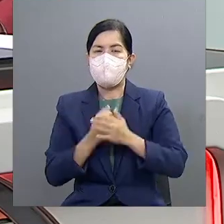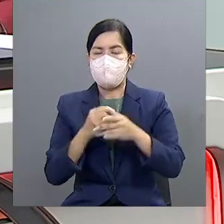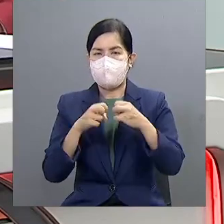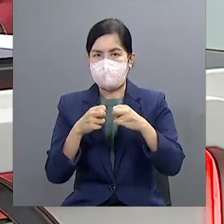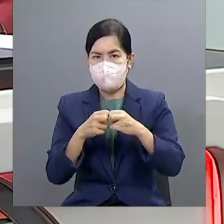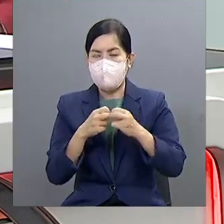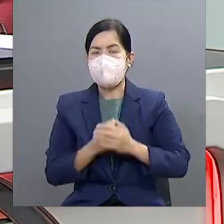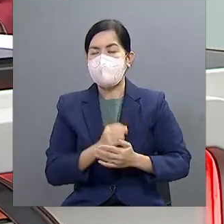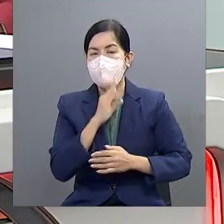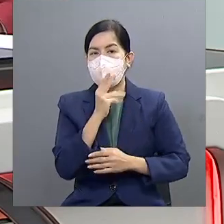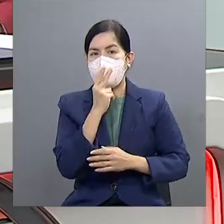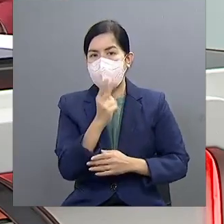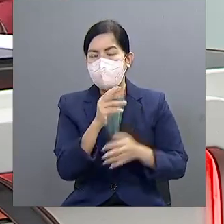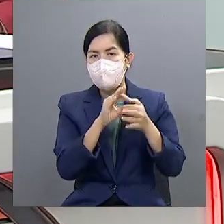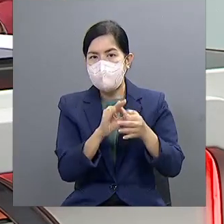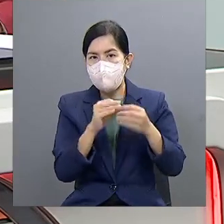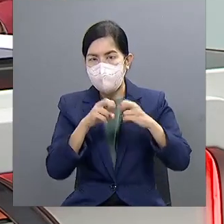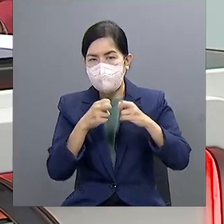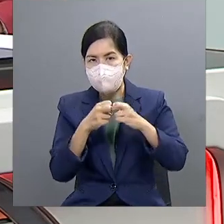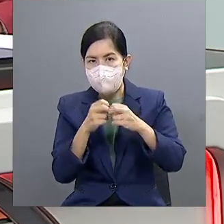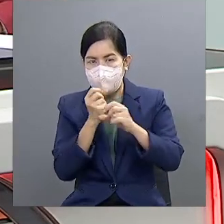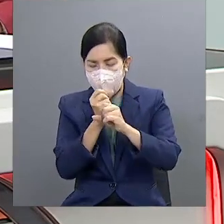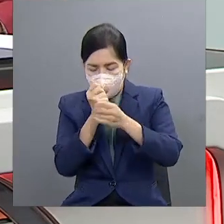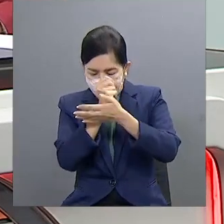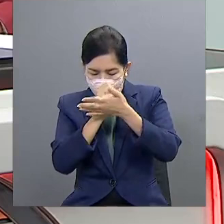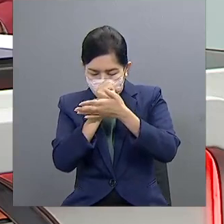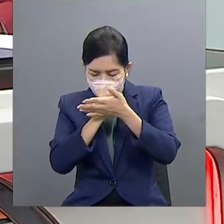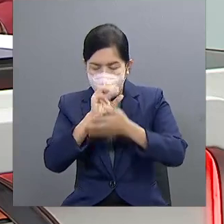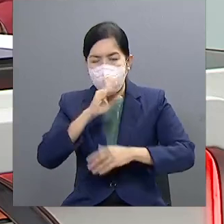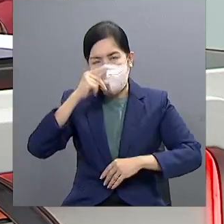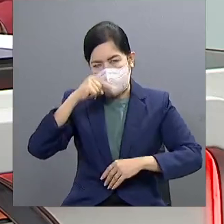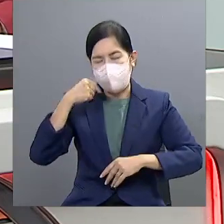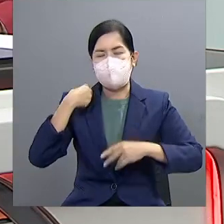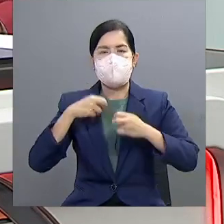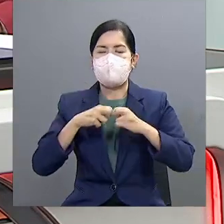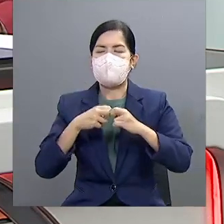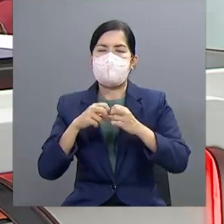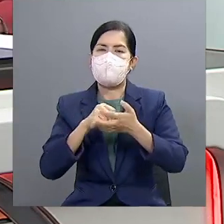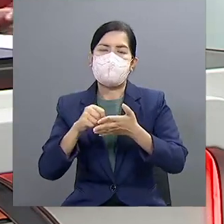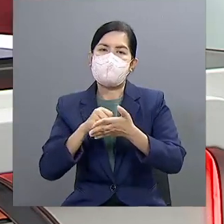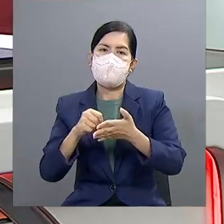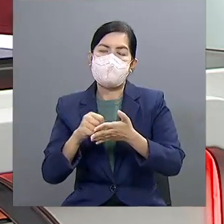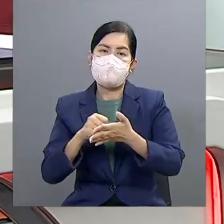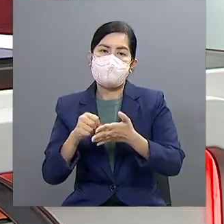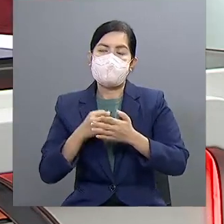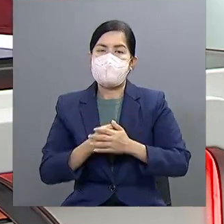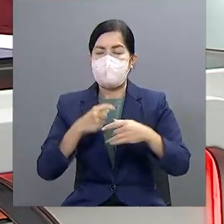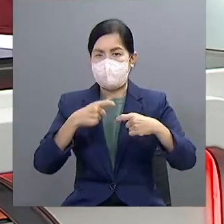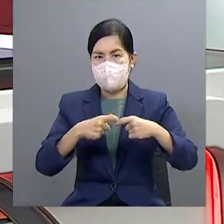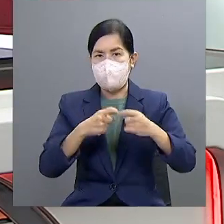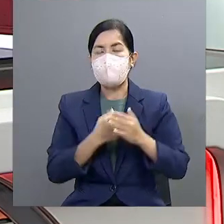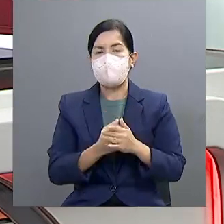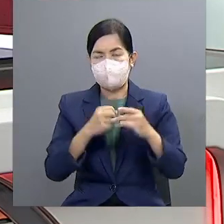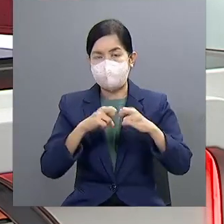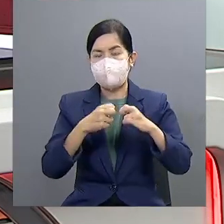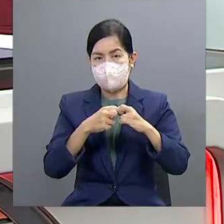ทศในเวลานี้มันยังแก้ไม่ตกค่ะพูดกันมามากทุกรัฐบาลแนวทางในการแก้ไขปัญหามีมาอย่างต่อเนื่องแ